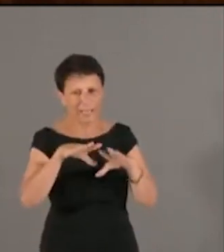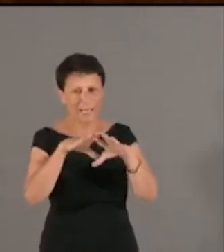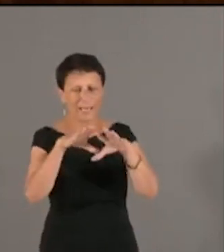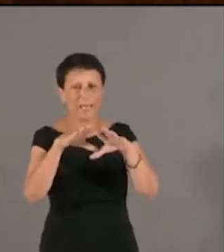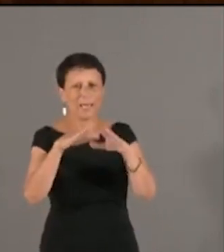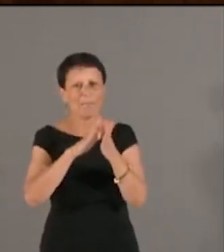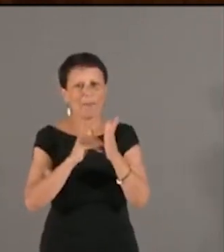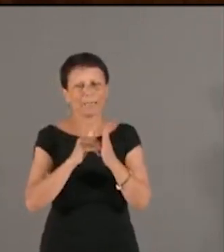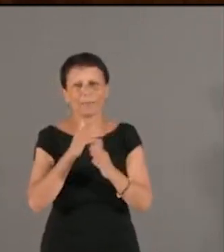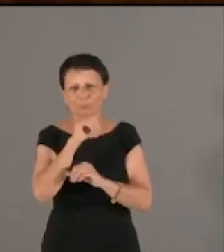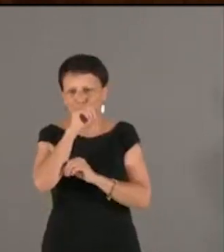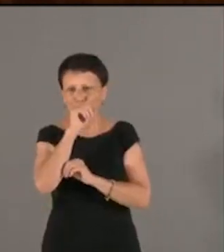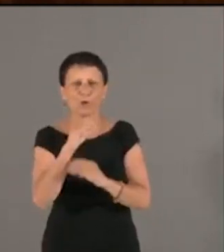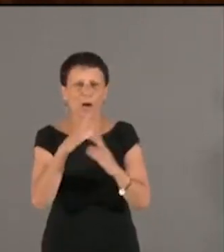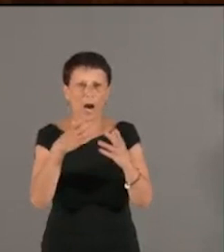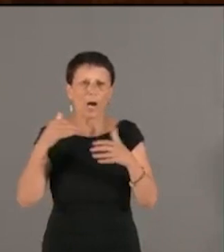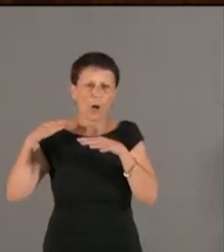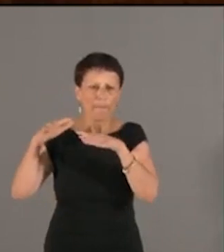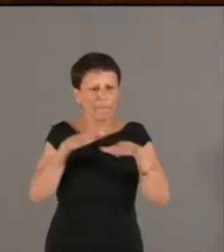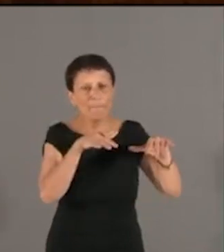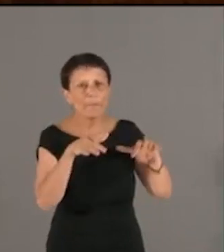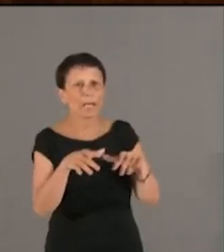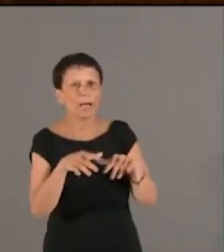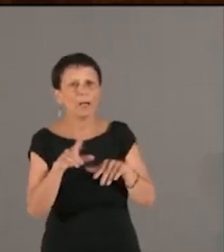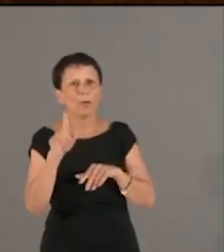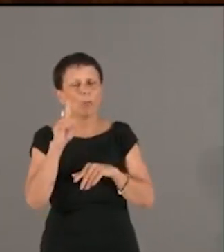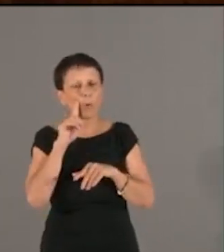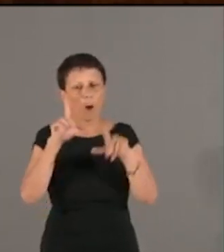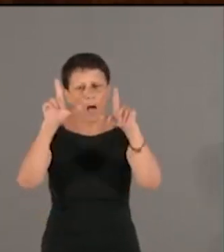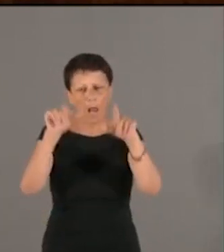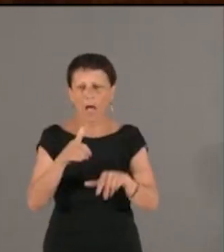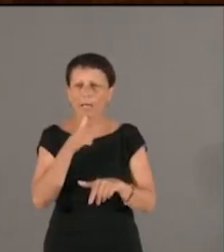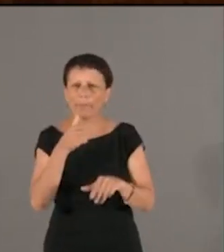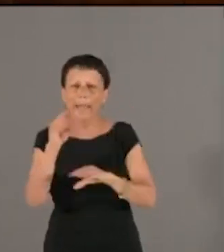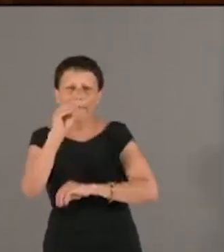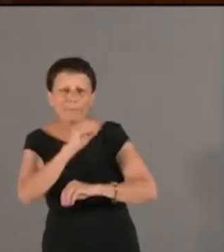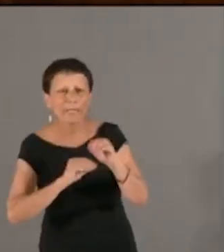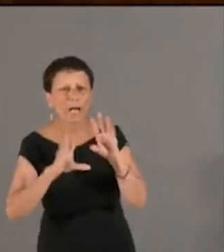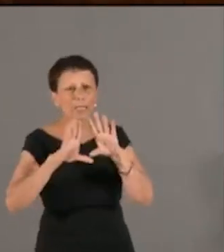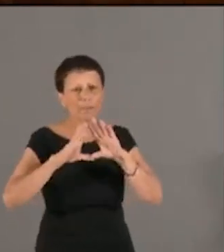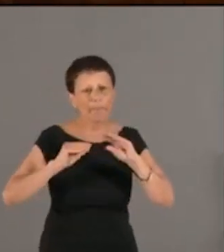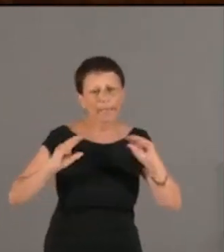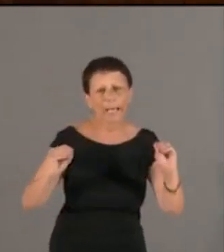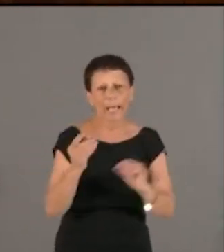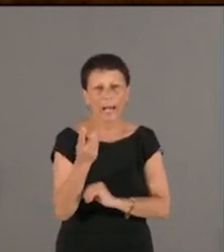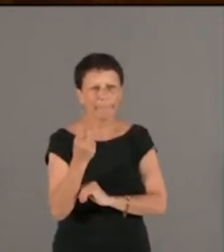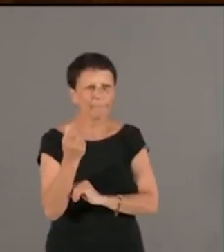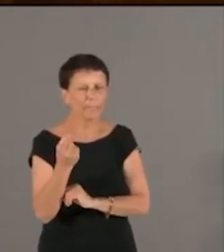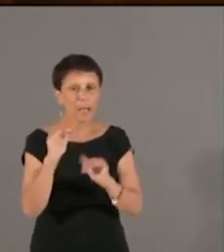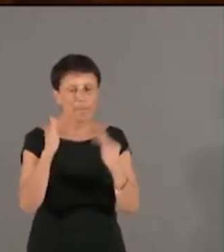cesse de s'y précipiter car on ne cesse d'y être accueilli avec la plus grande bienveillance matérielle et financière et